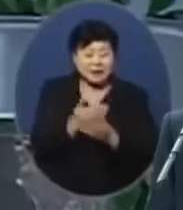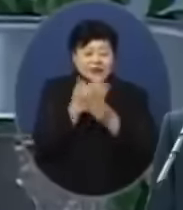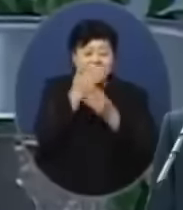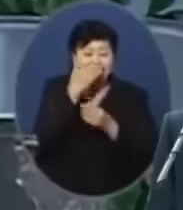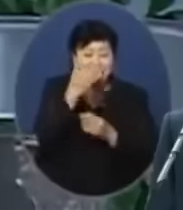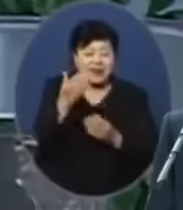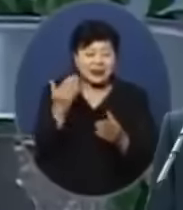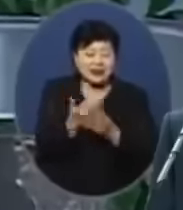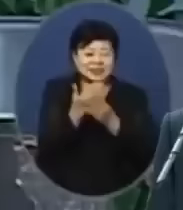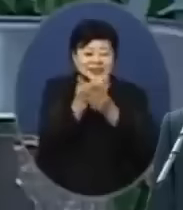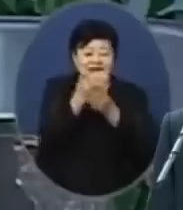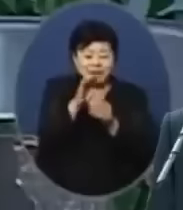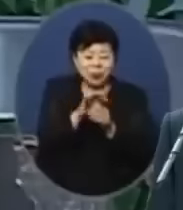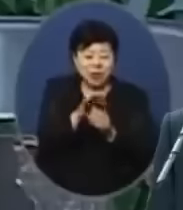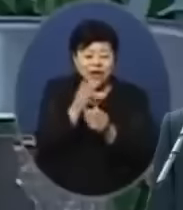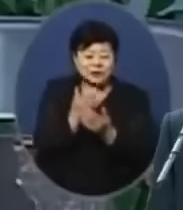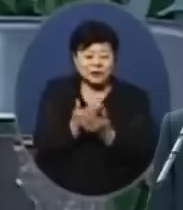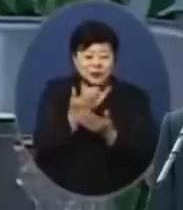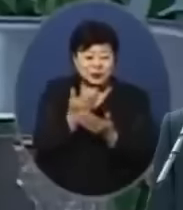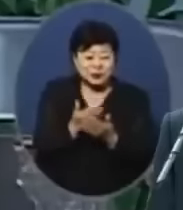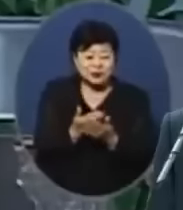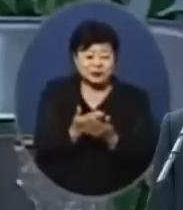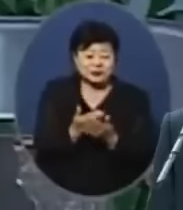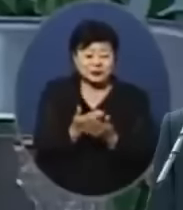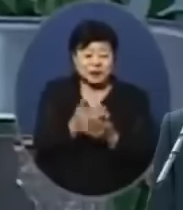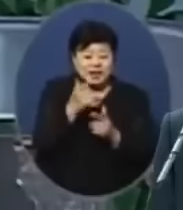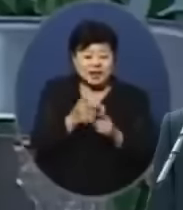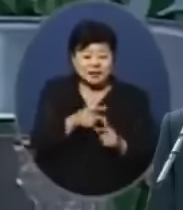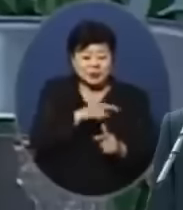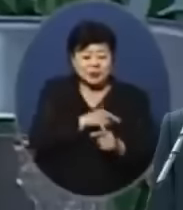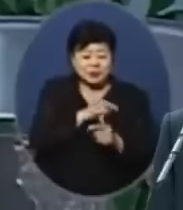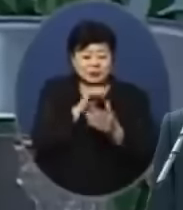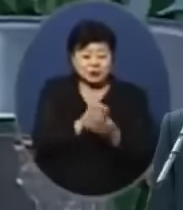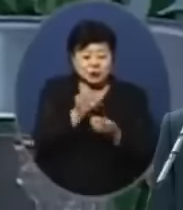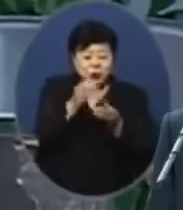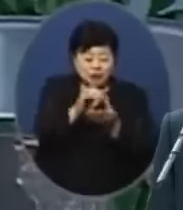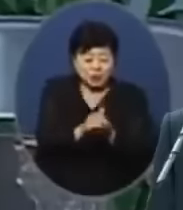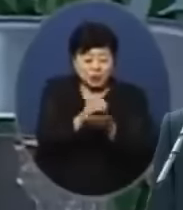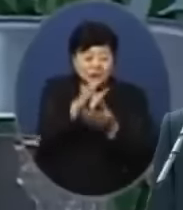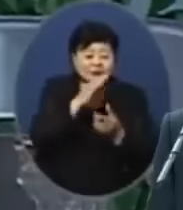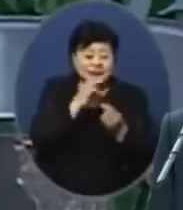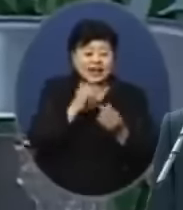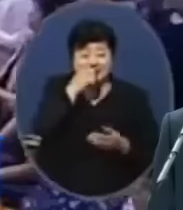발전 향상하게 하여 주시옵소서. 예수님 이름으로 축복합니다.